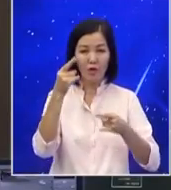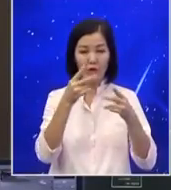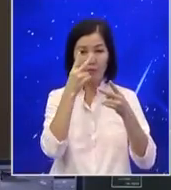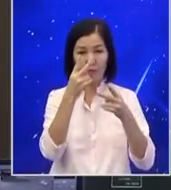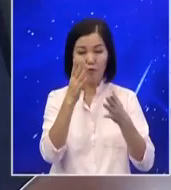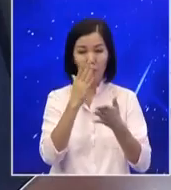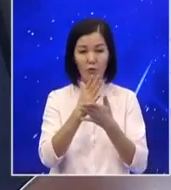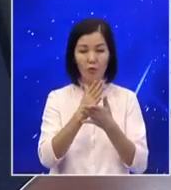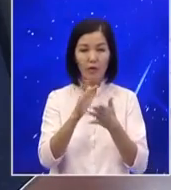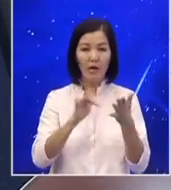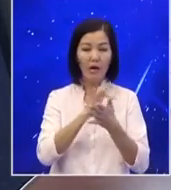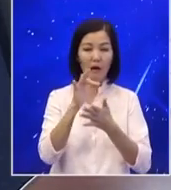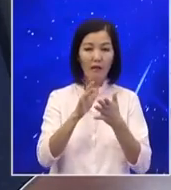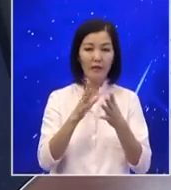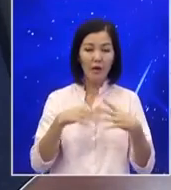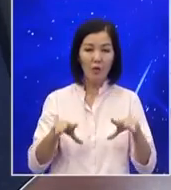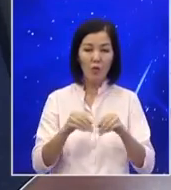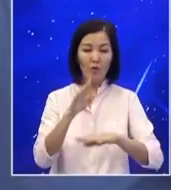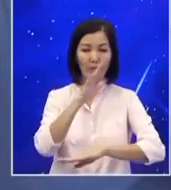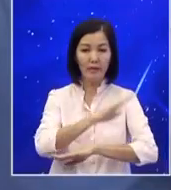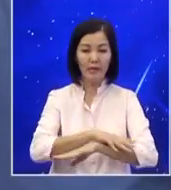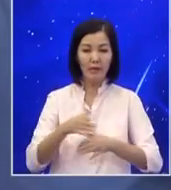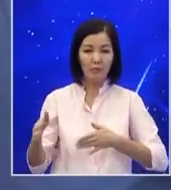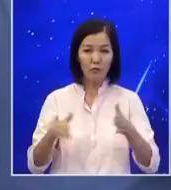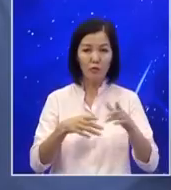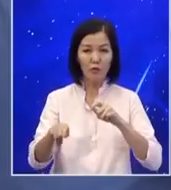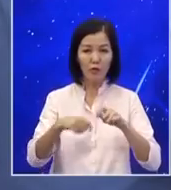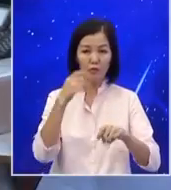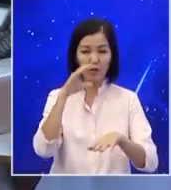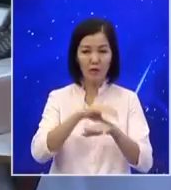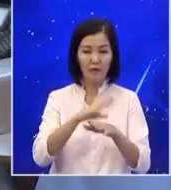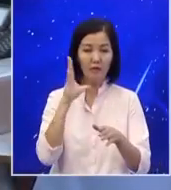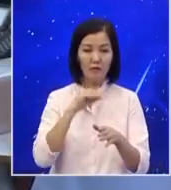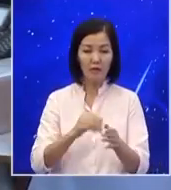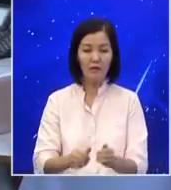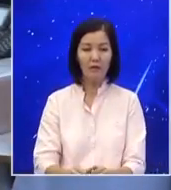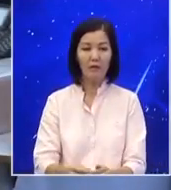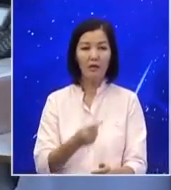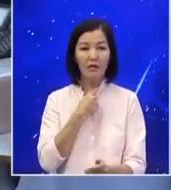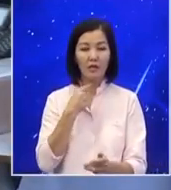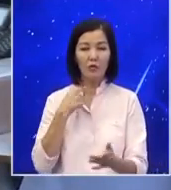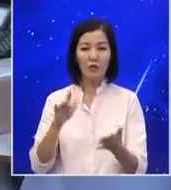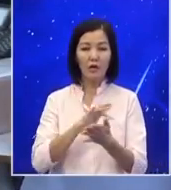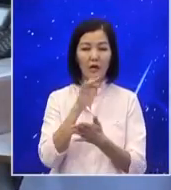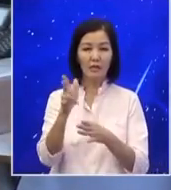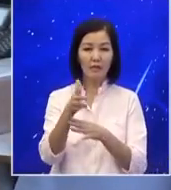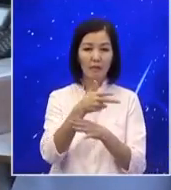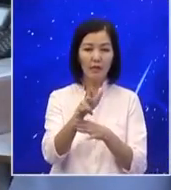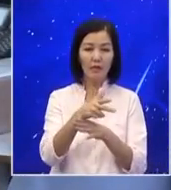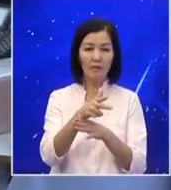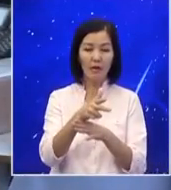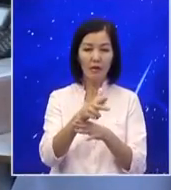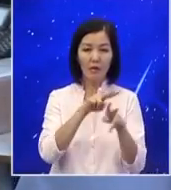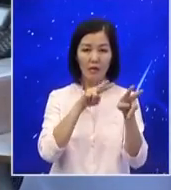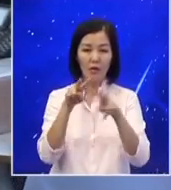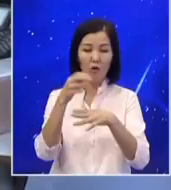бақылайды. Олар қаладағы қоғамдық тәртіп пен жол тәртібін бұзғандарды анықтайды. Талдықорған қаласындағы бейне бақылау орталығында күнделікті